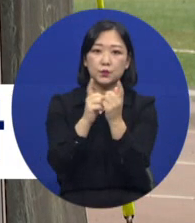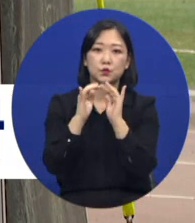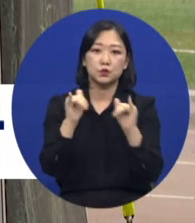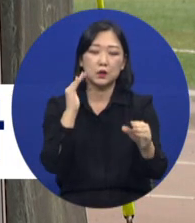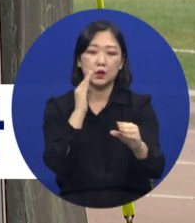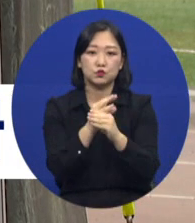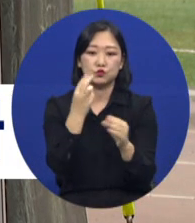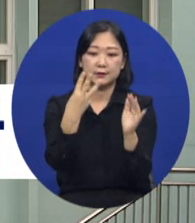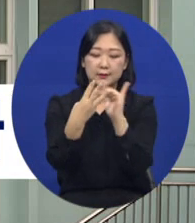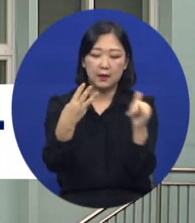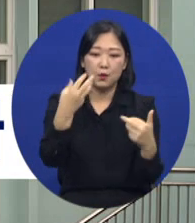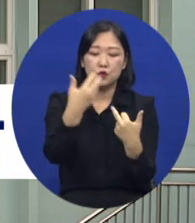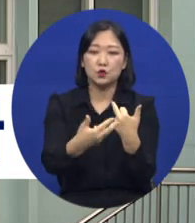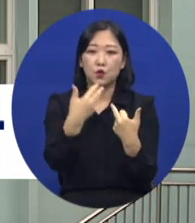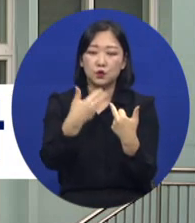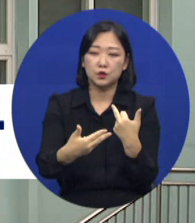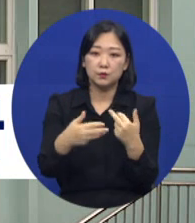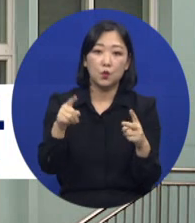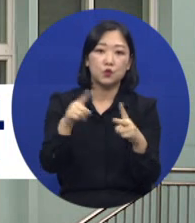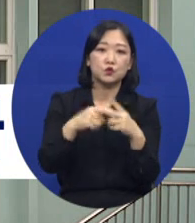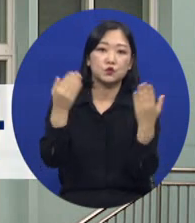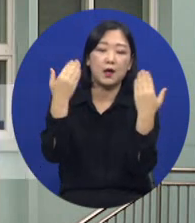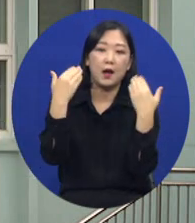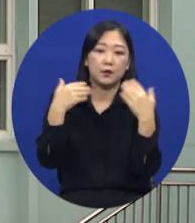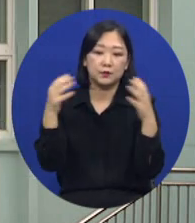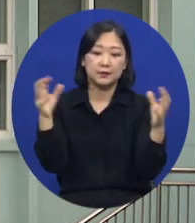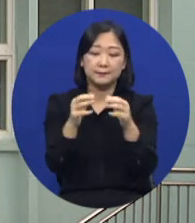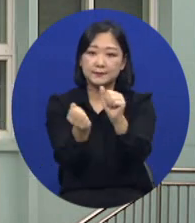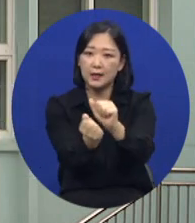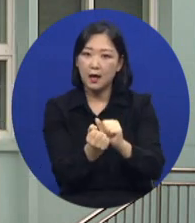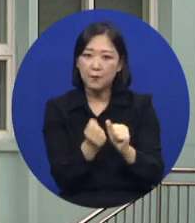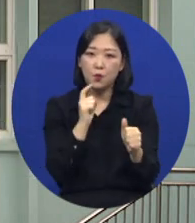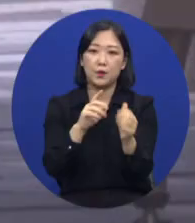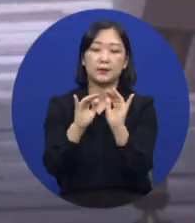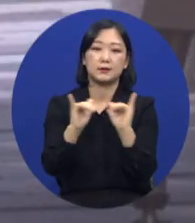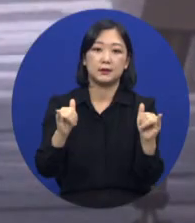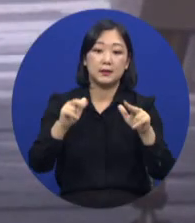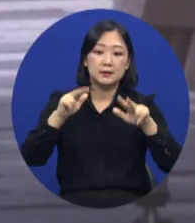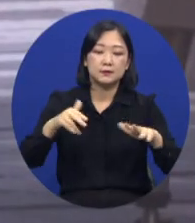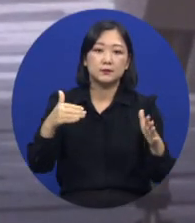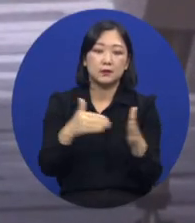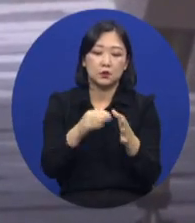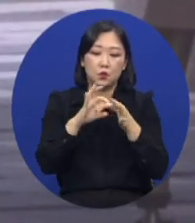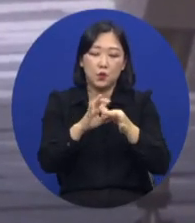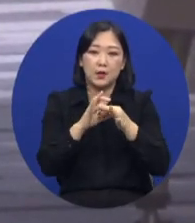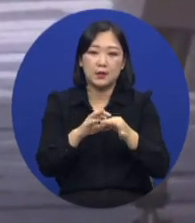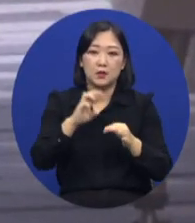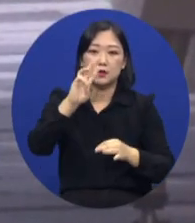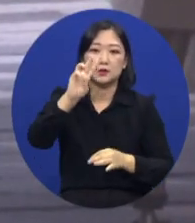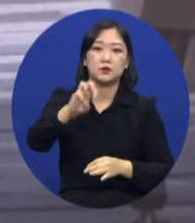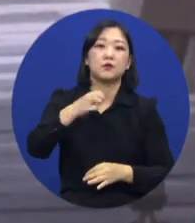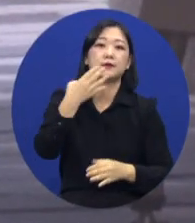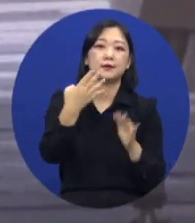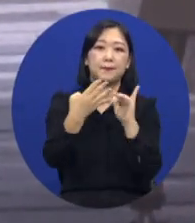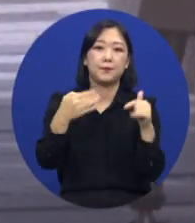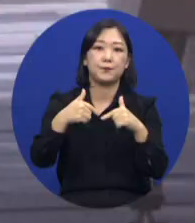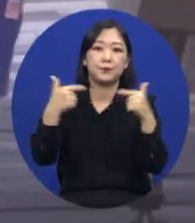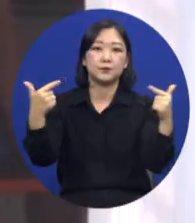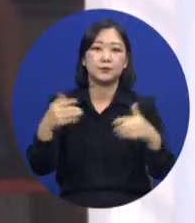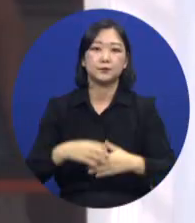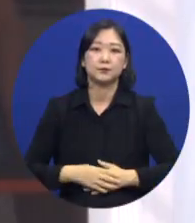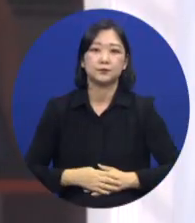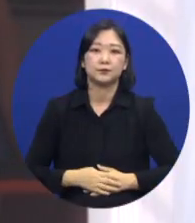가운데 3명은 서귀포시 대정초등학교 집단 감염 확진자로 지금까지 관련 확진자는 34명으로 늘었습니다.